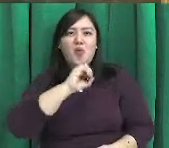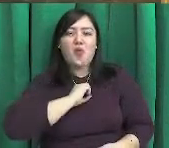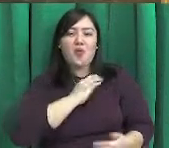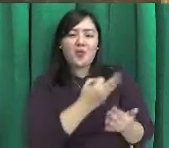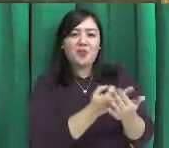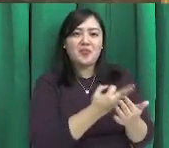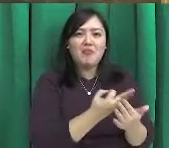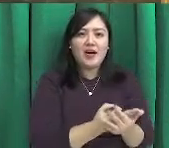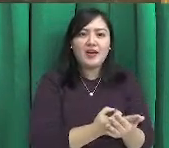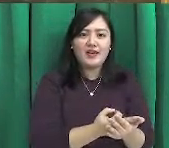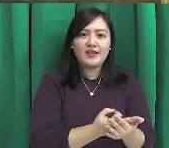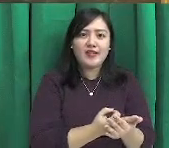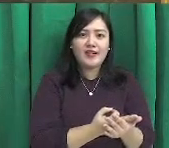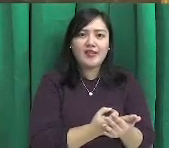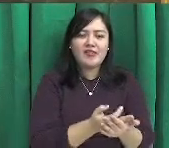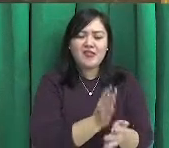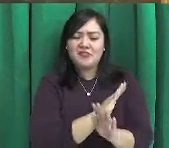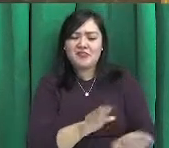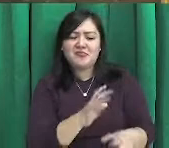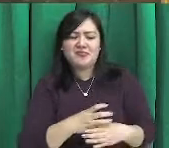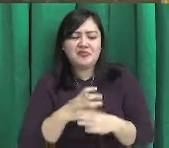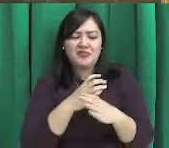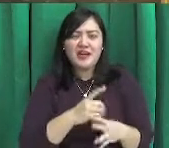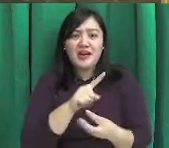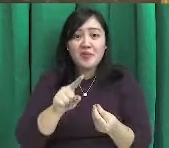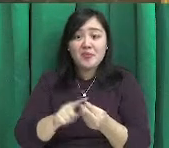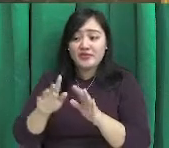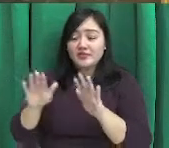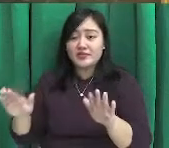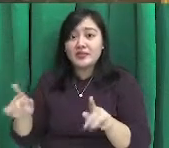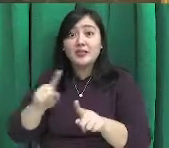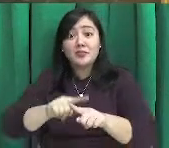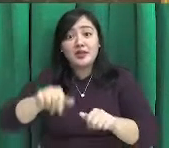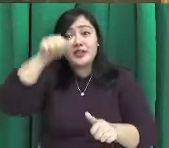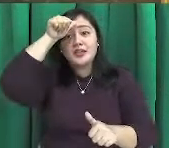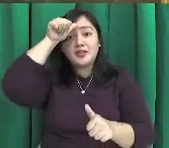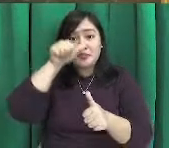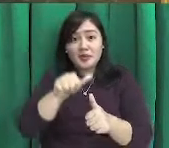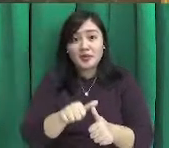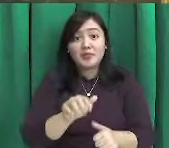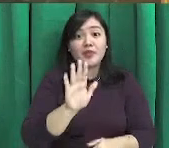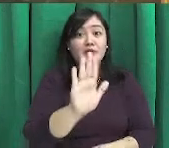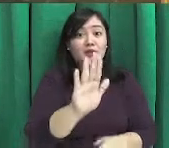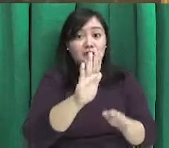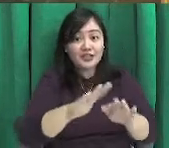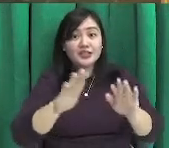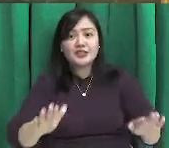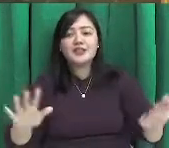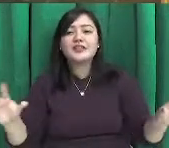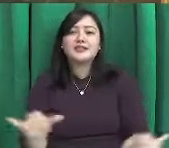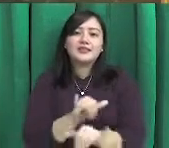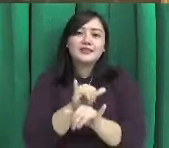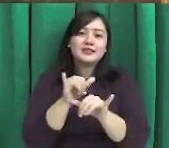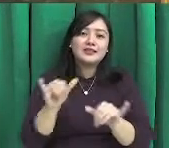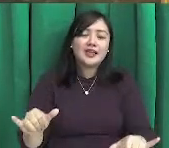mga mister yan. Oh, kaya kinakailangan, bigyan po mga kapatid ng pansin yan. Oh,